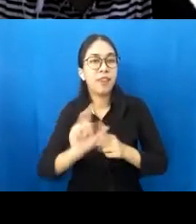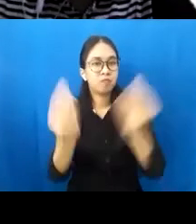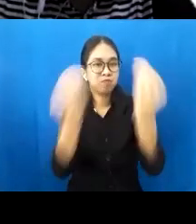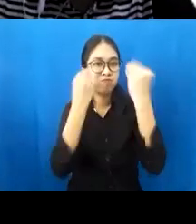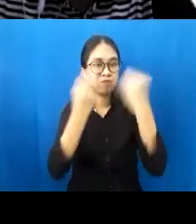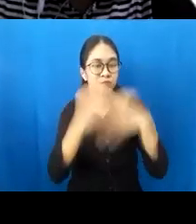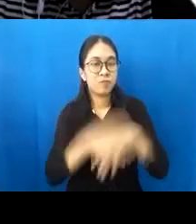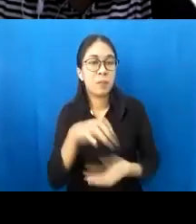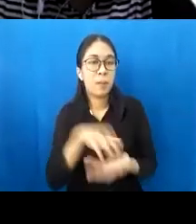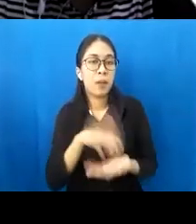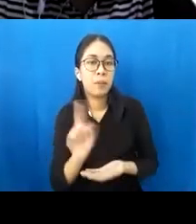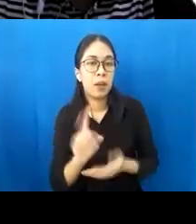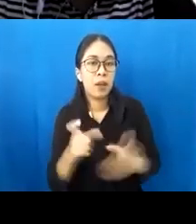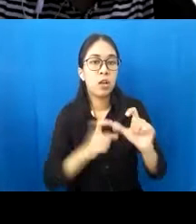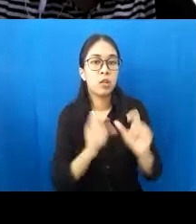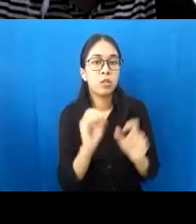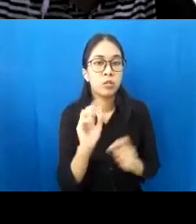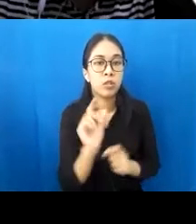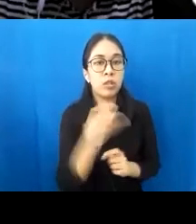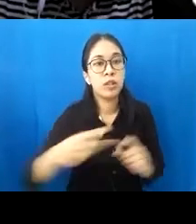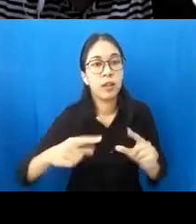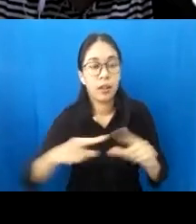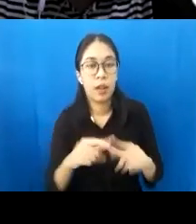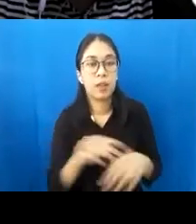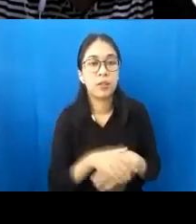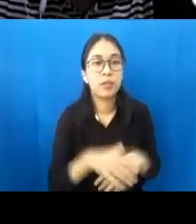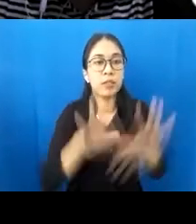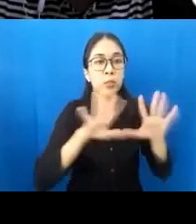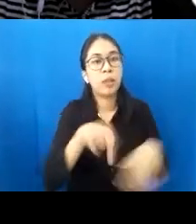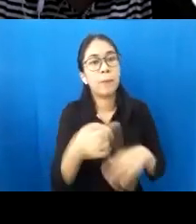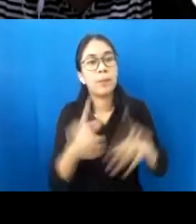Soreang pada tanggal 10 sampai 11 Februari tahun 2021.